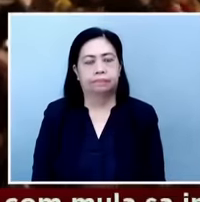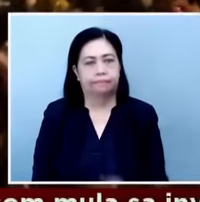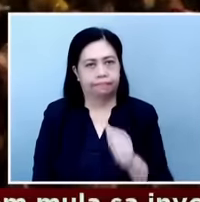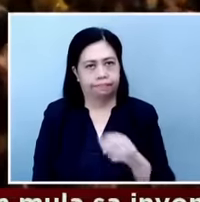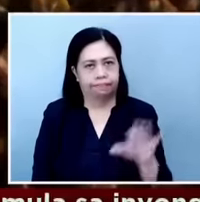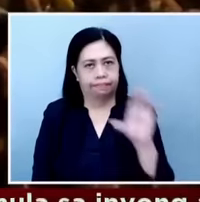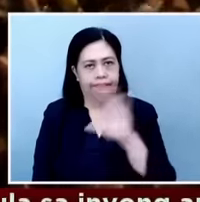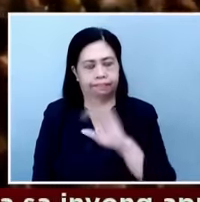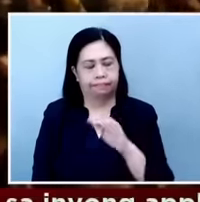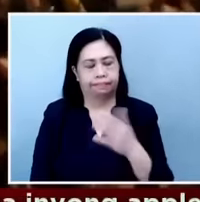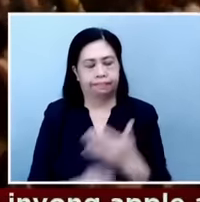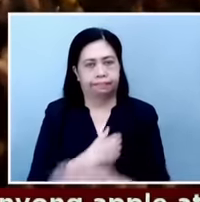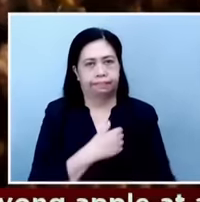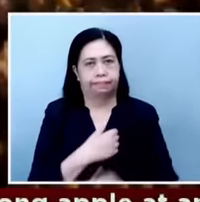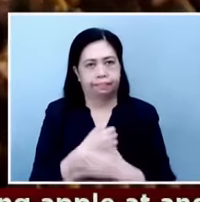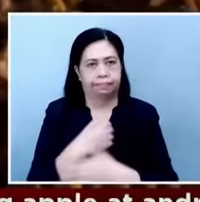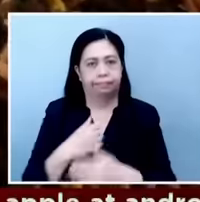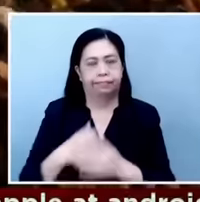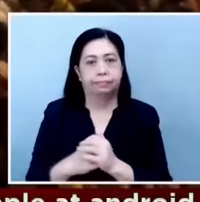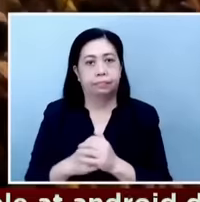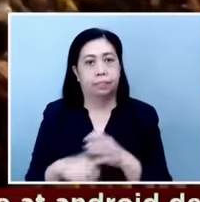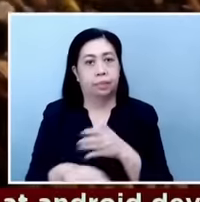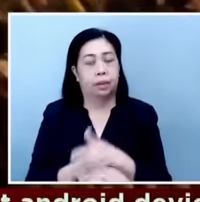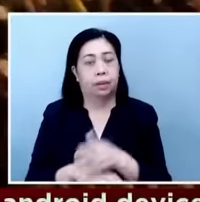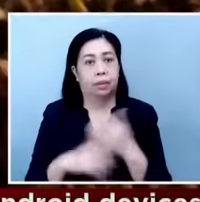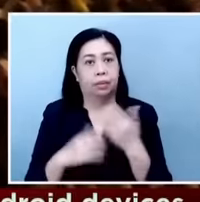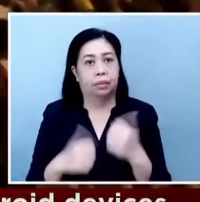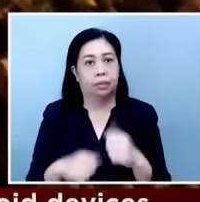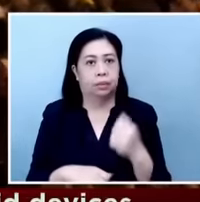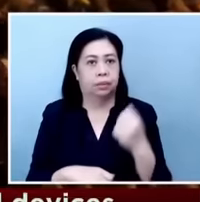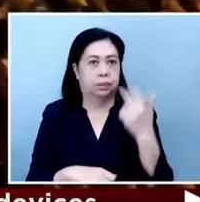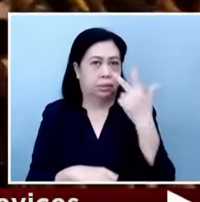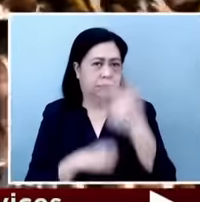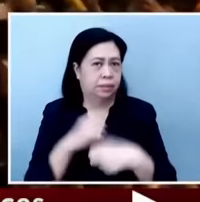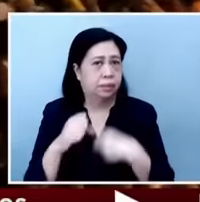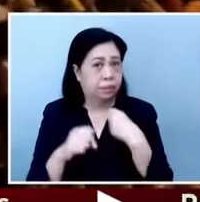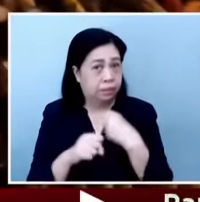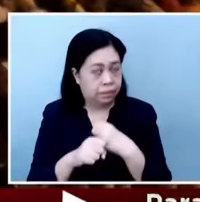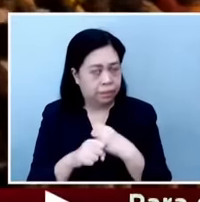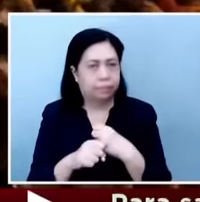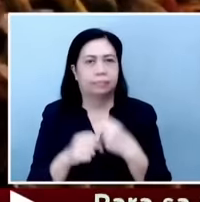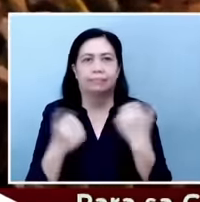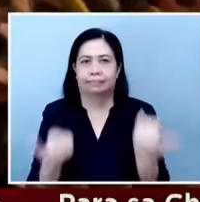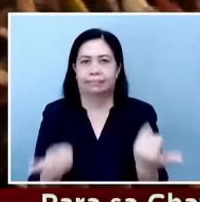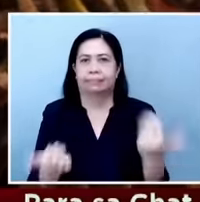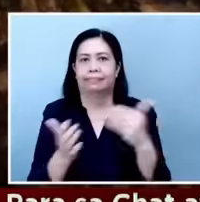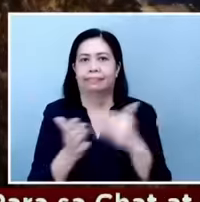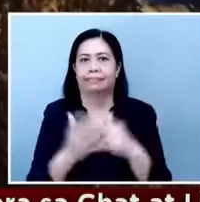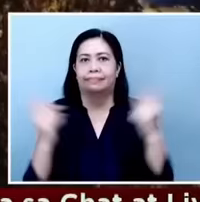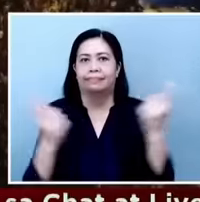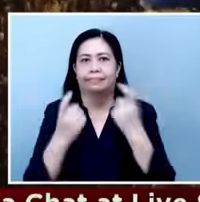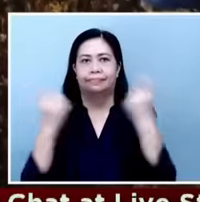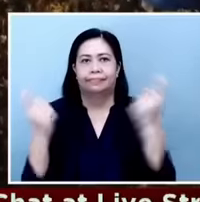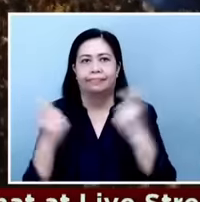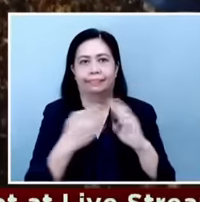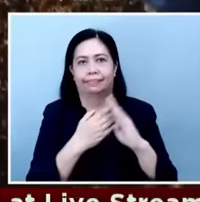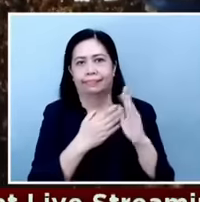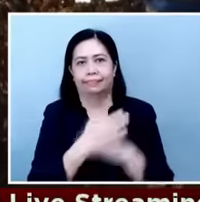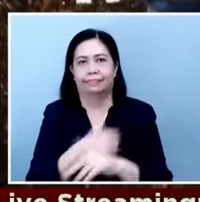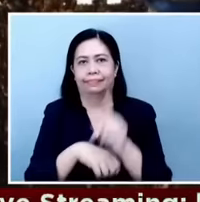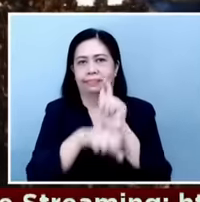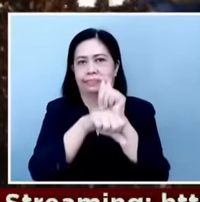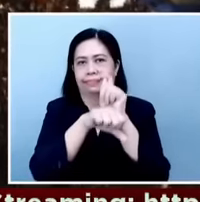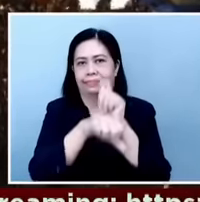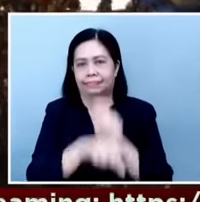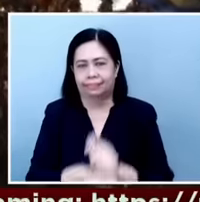Magandang gabi, bayan! Matapos po ang tatlong taon, muling ipinagdiwang at ibinalik ang traditional